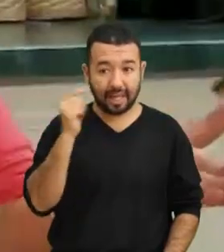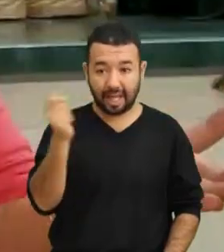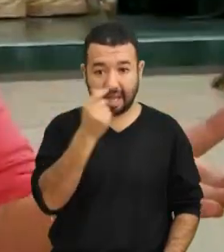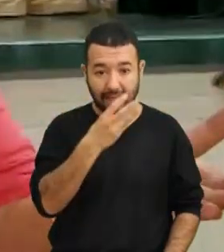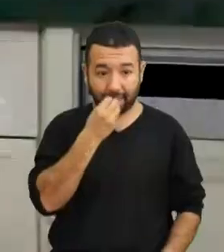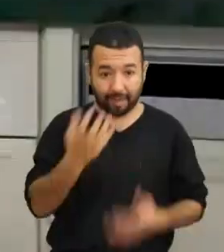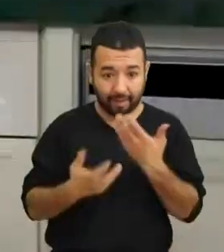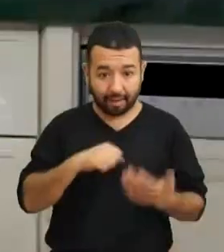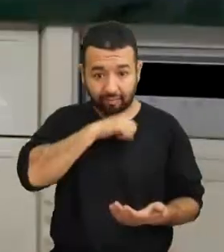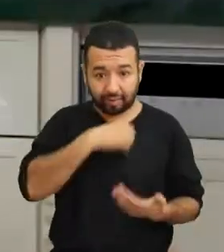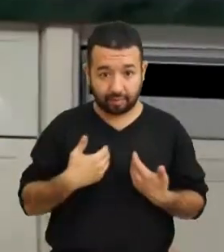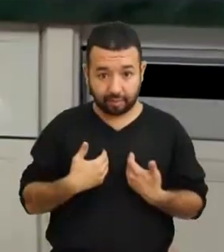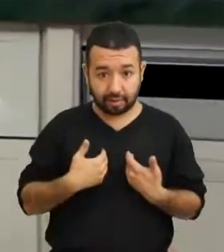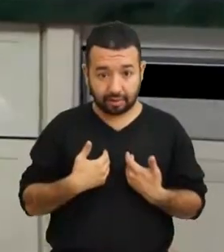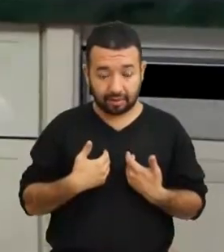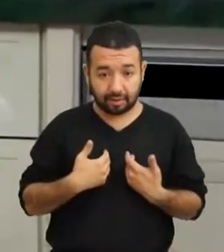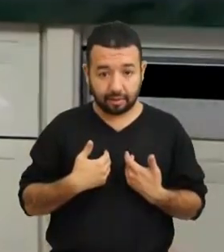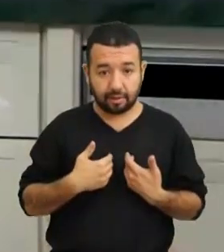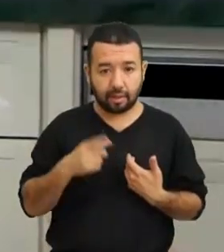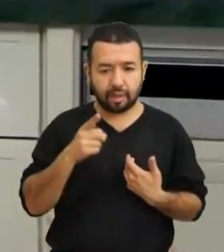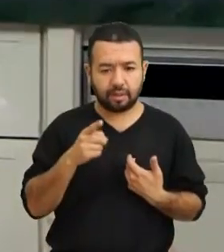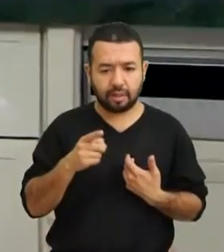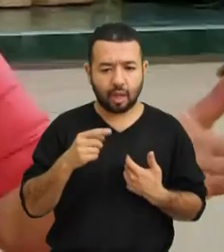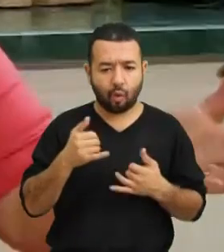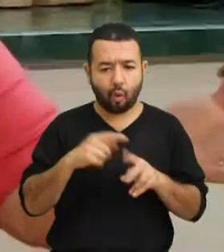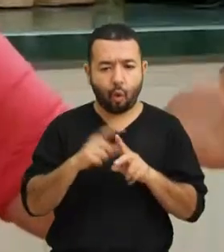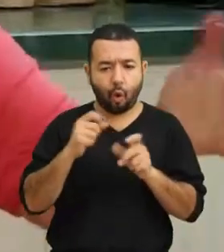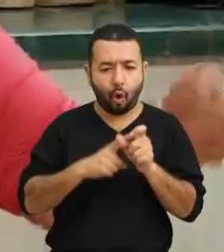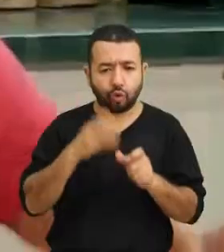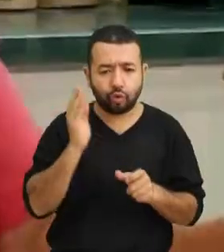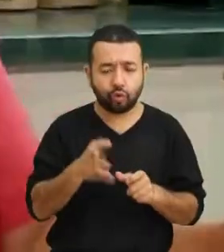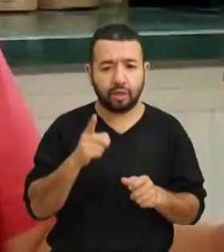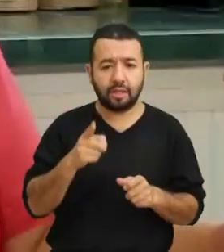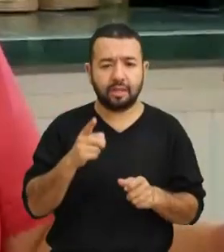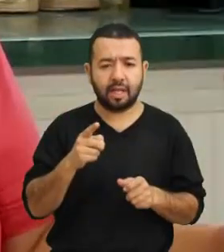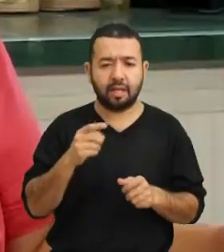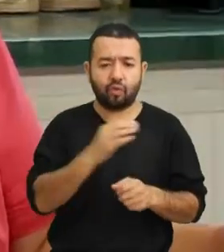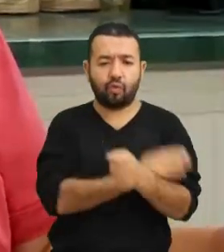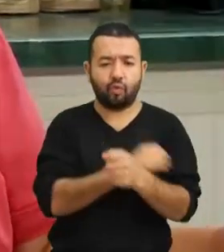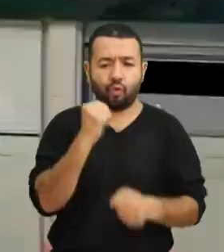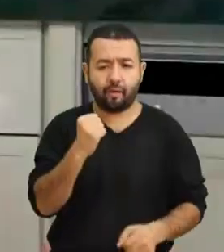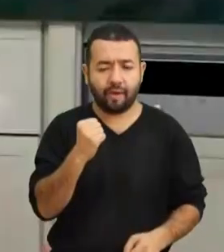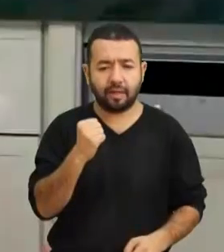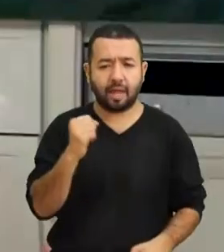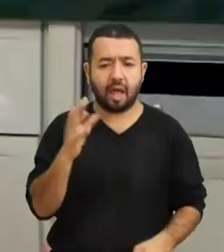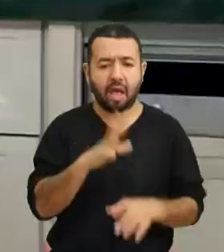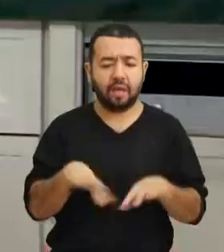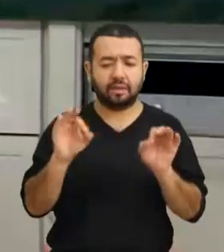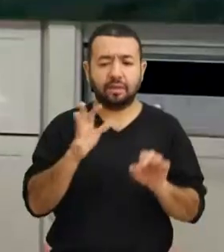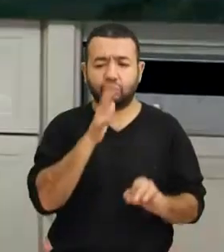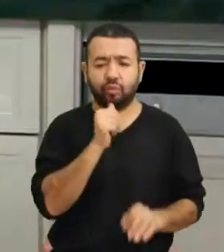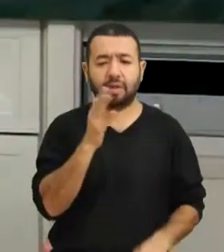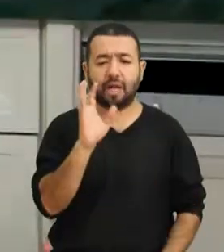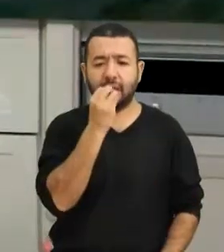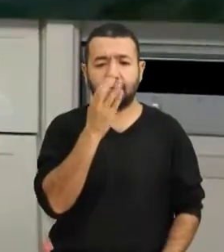yap diyorsun Şükrü? Sen koçsun. Sen yaparsın. Sen tuttuğunu koparırsın. Hemen diyorum ben bahçeye